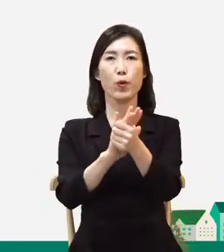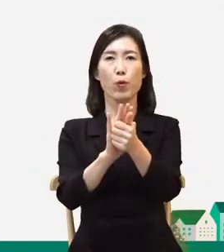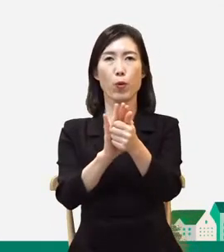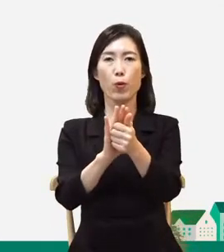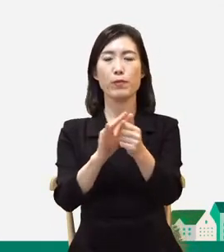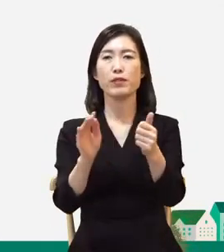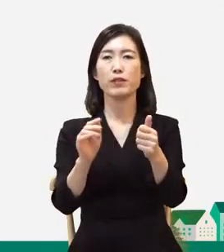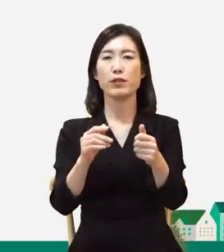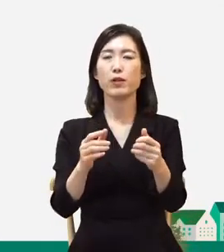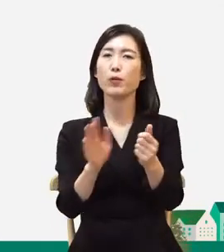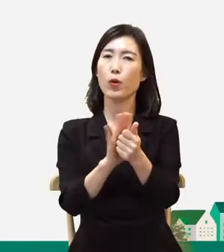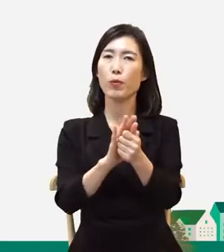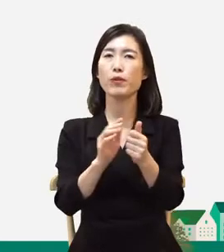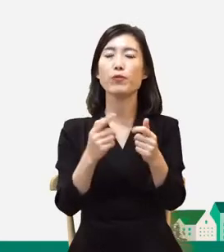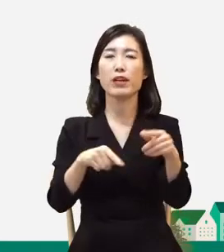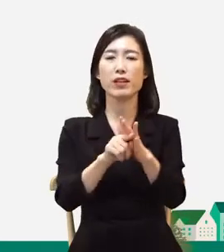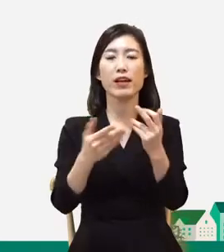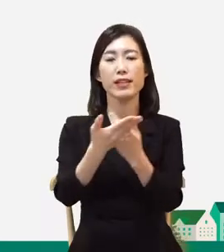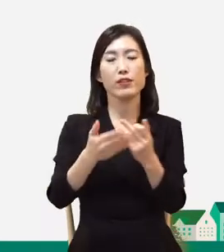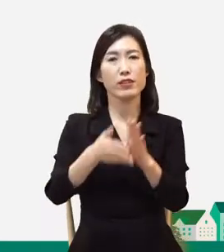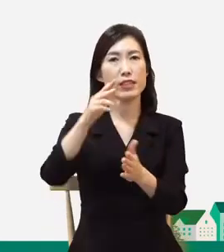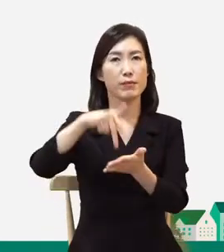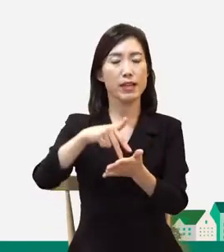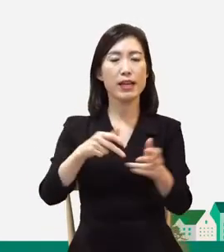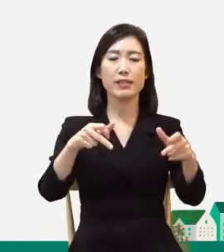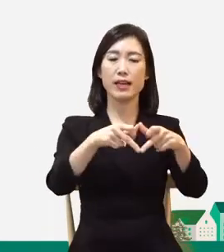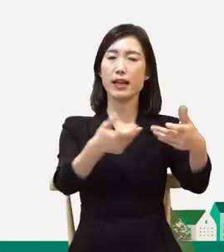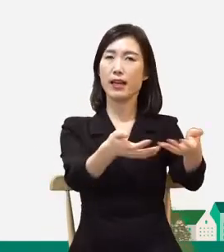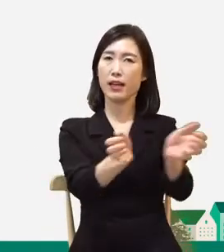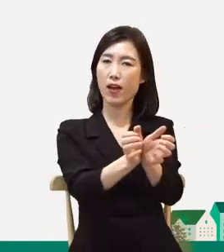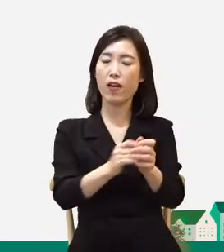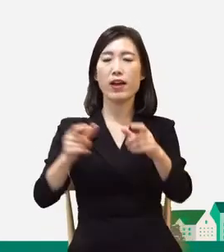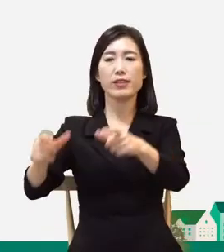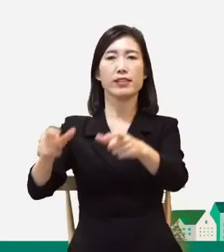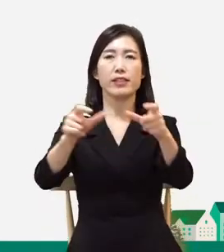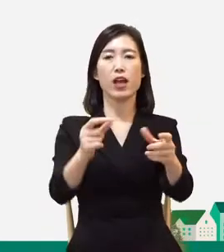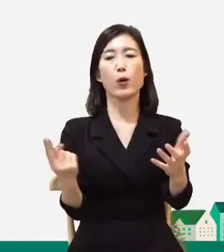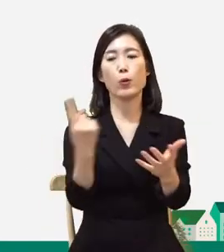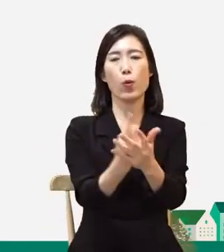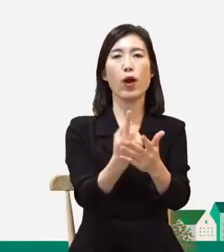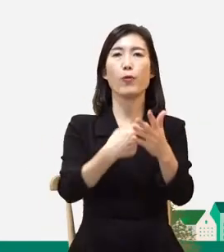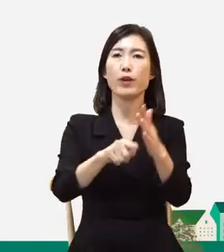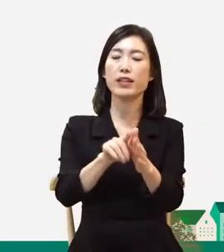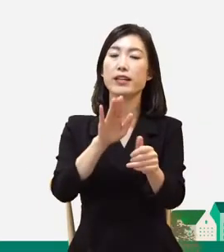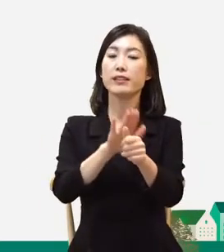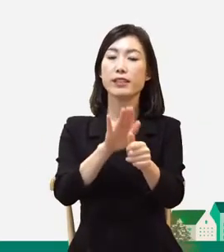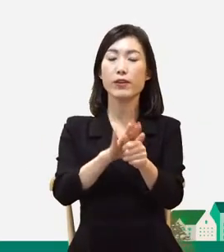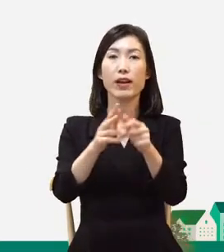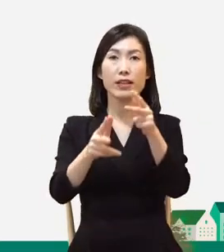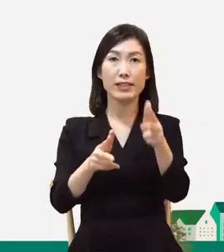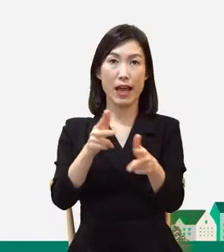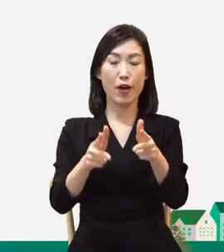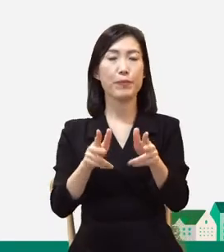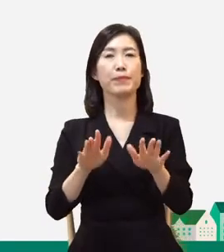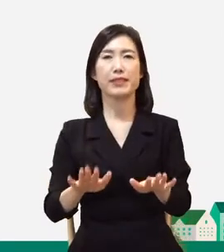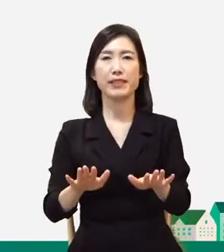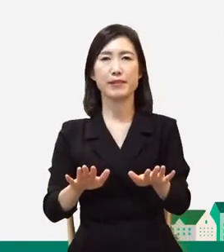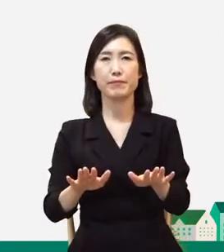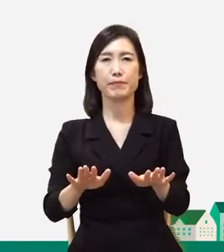위해서 제주시가 장애인 분야 지역사회 통합 돌봄 지원 사업을 지금